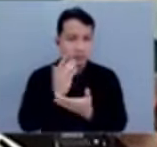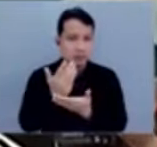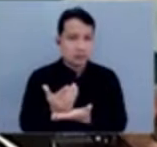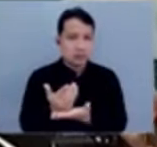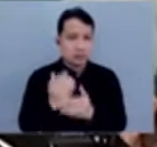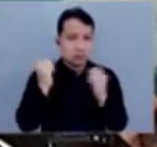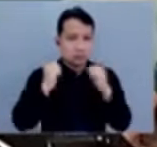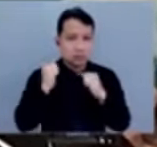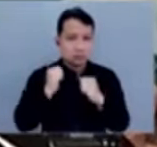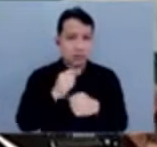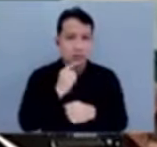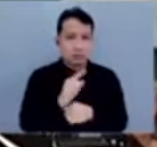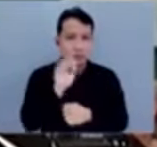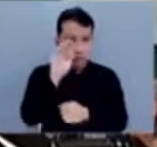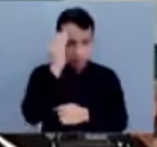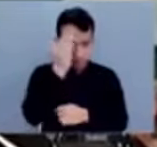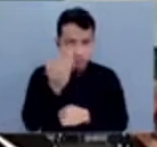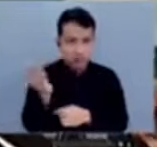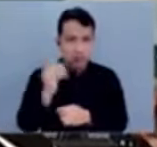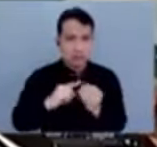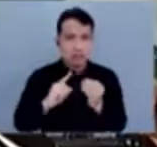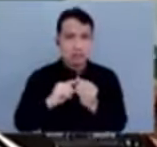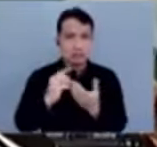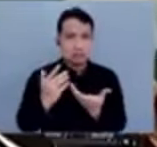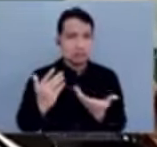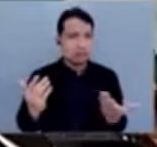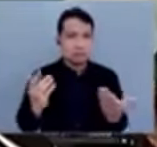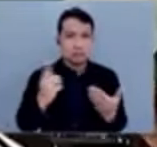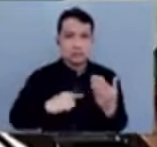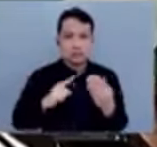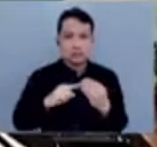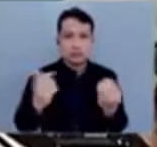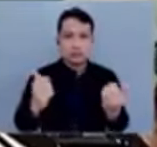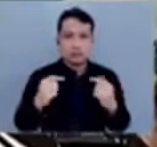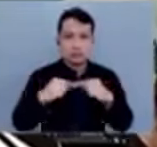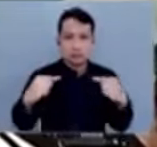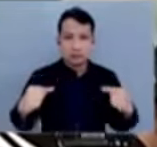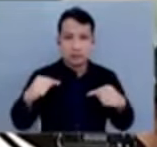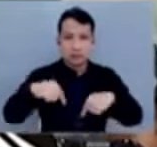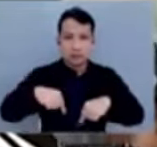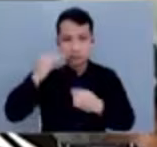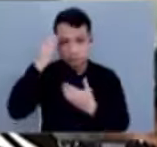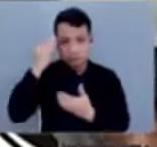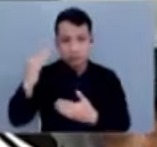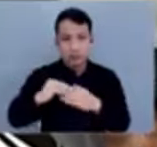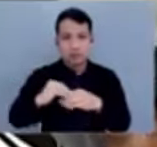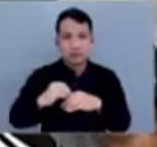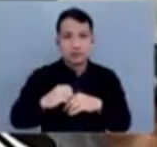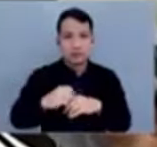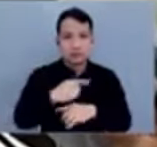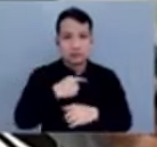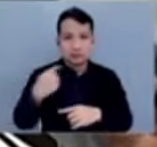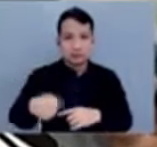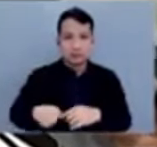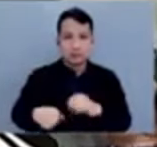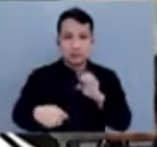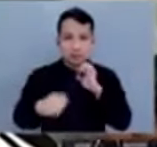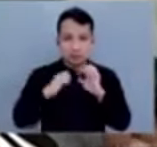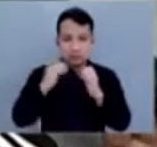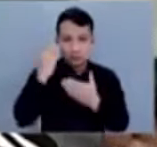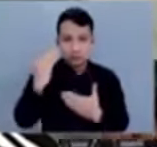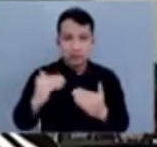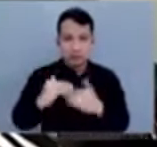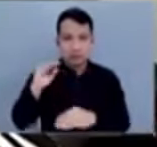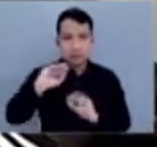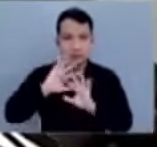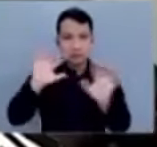pagtatahol ng mga opisyal di ubano ng Chinese Embassy dito. Sana